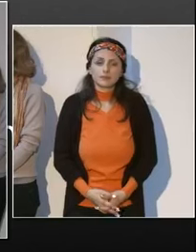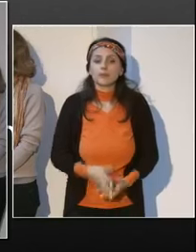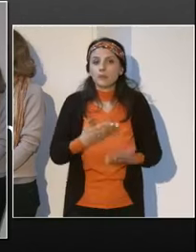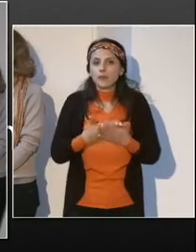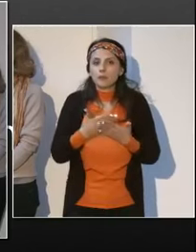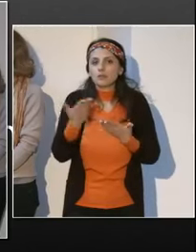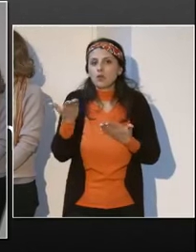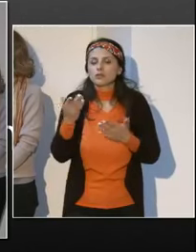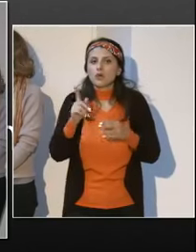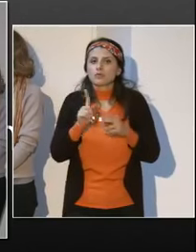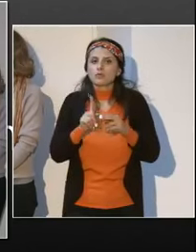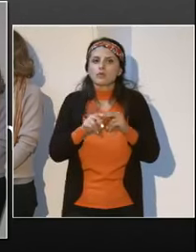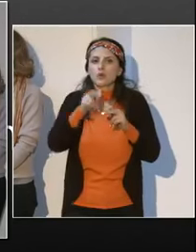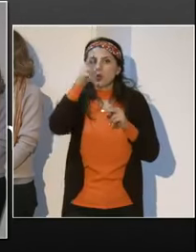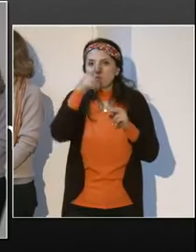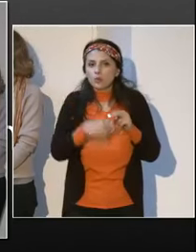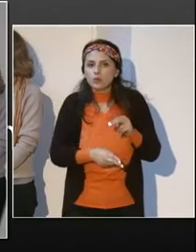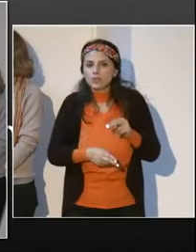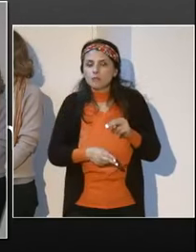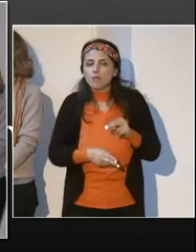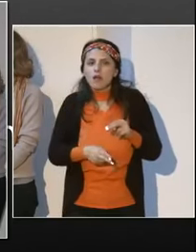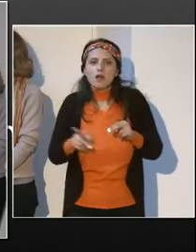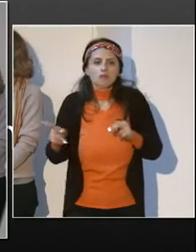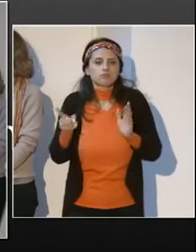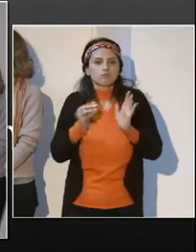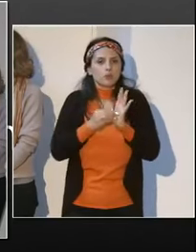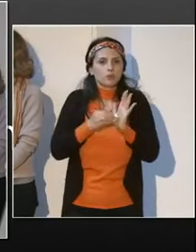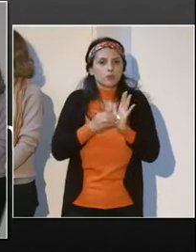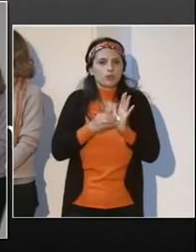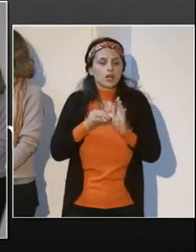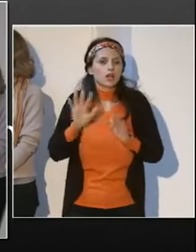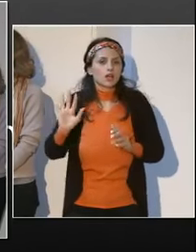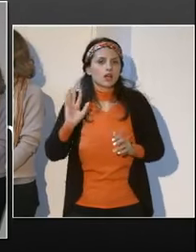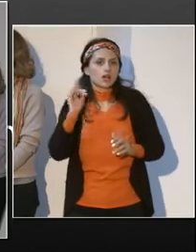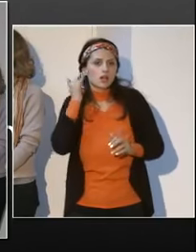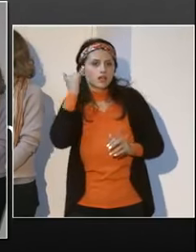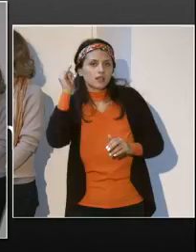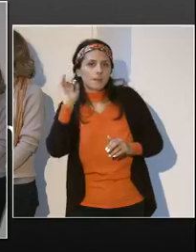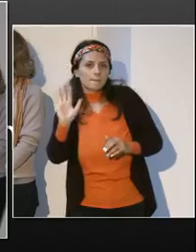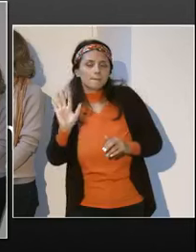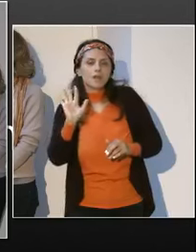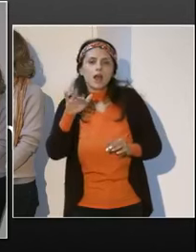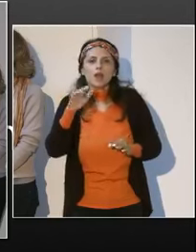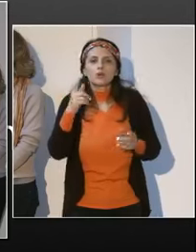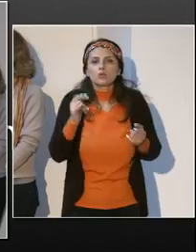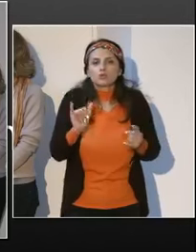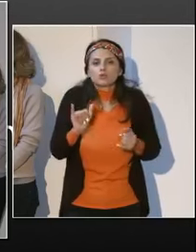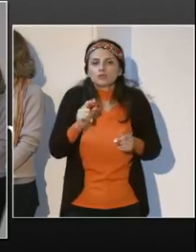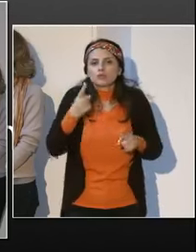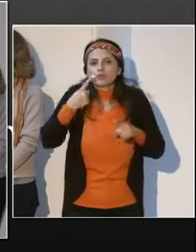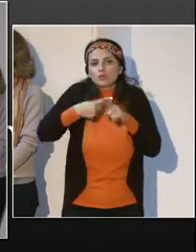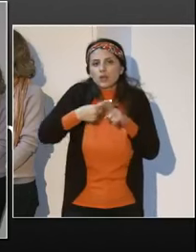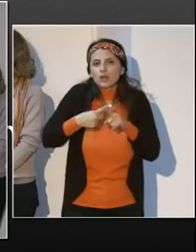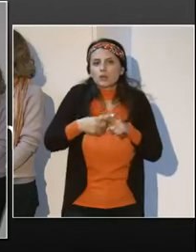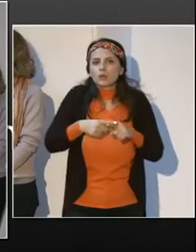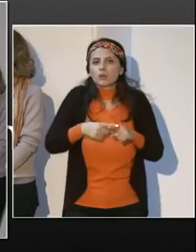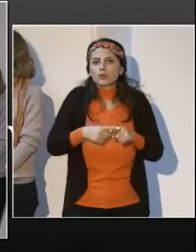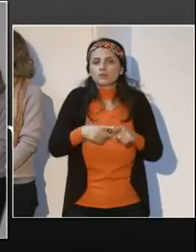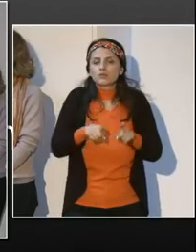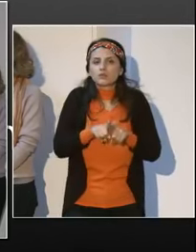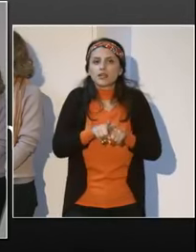ultima inițiativă despre care aș vrea să vă vorbesc în acest moment are legătură cu digitalizarea